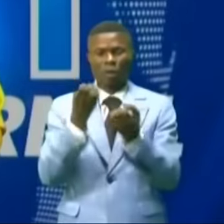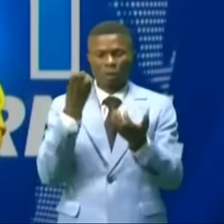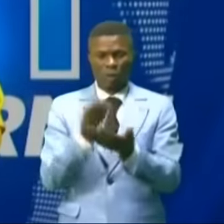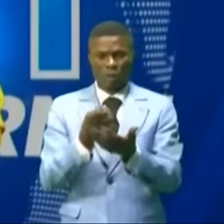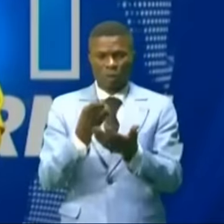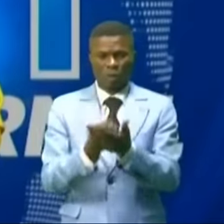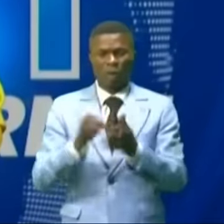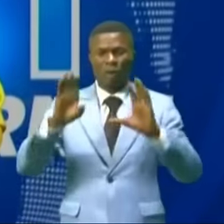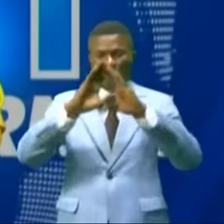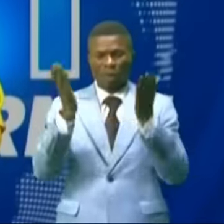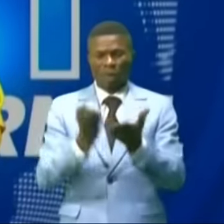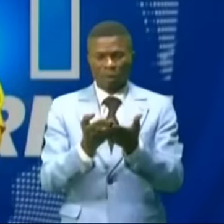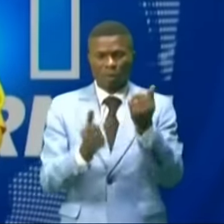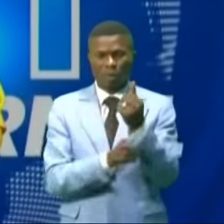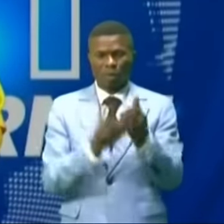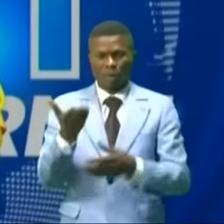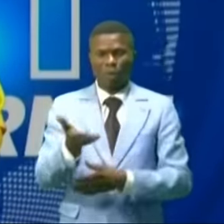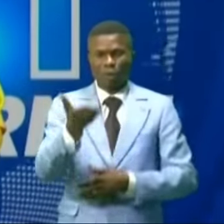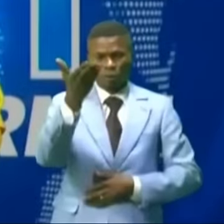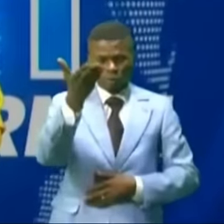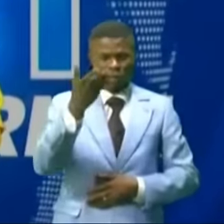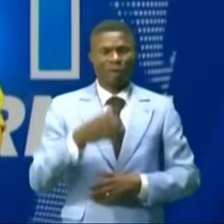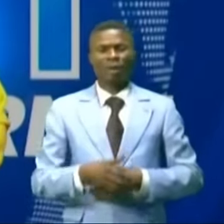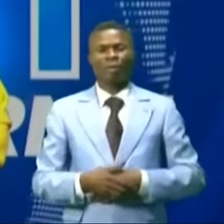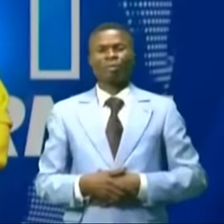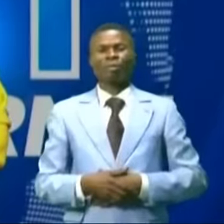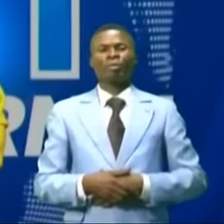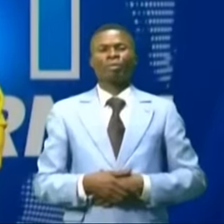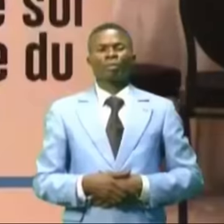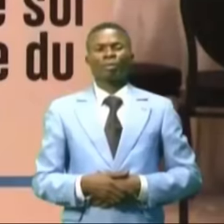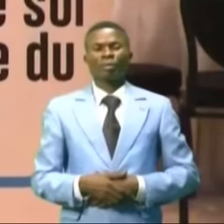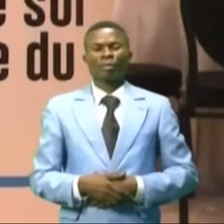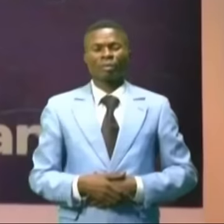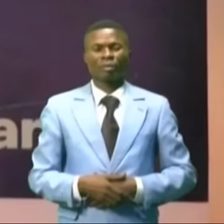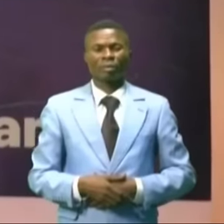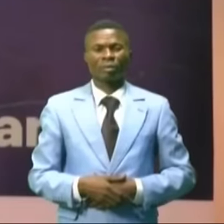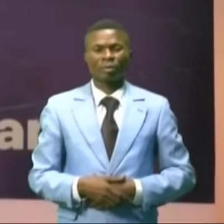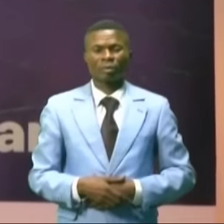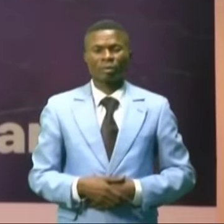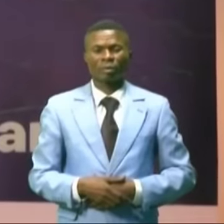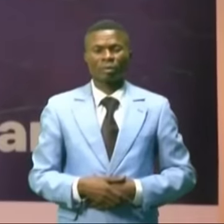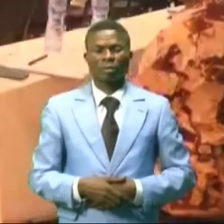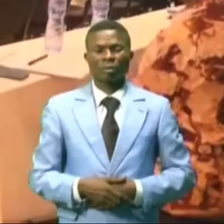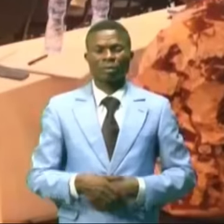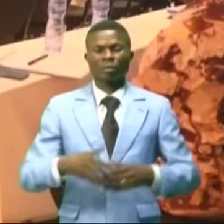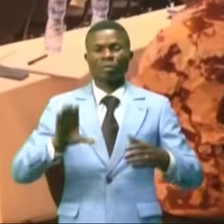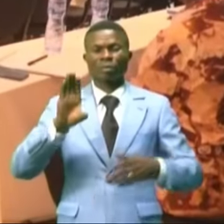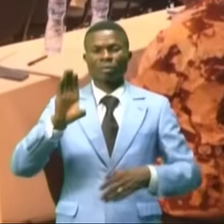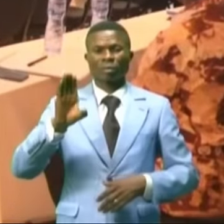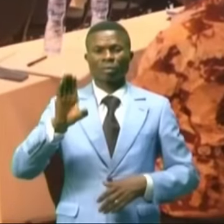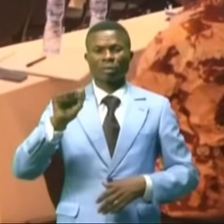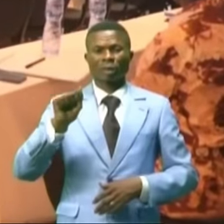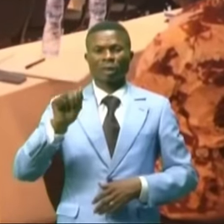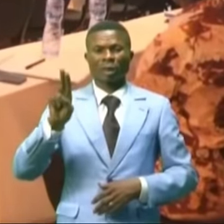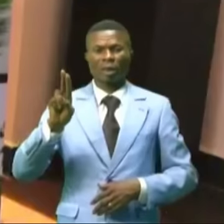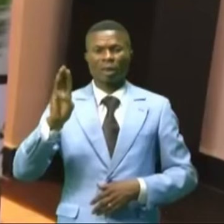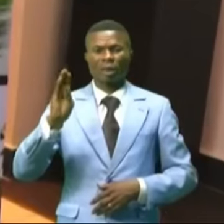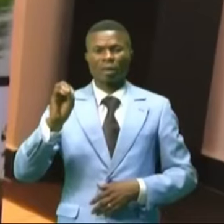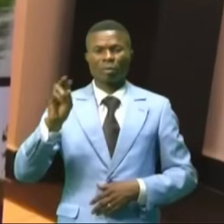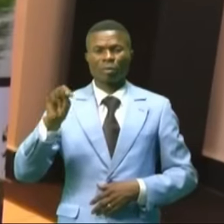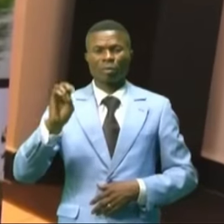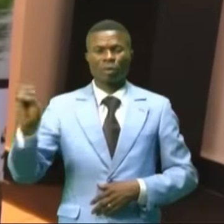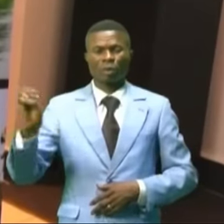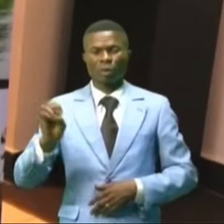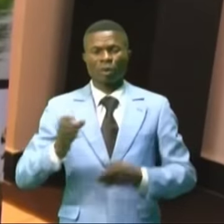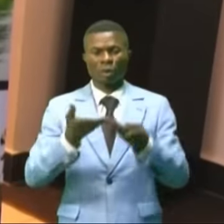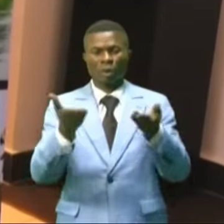des communautés. Mamita Bangula pour ce reportage. Le carbone fait partie du magnifique paysage du